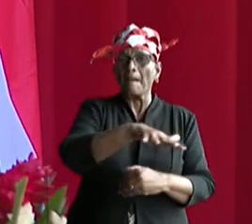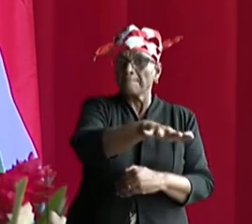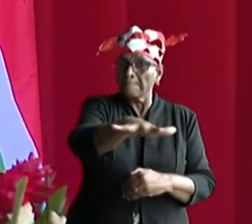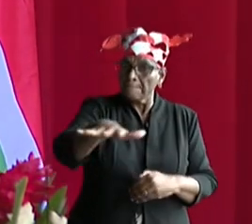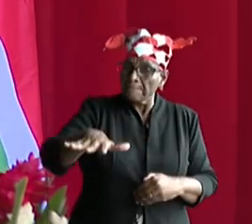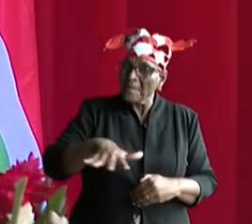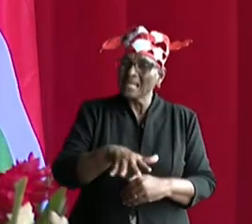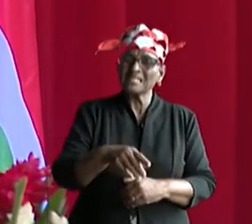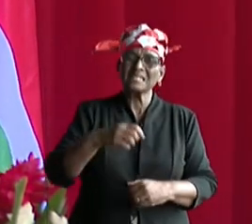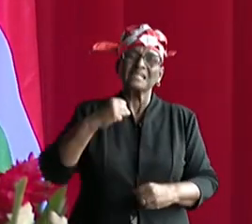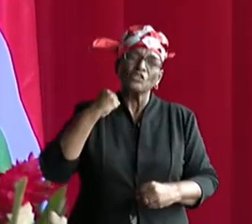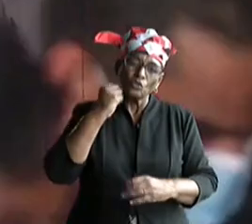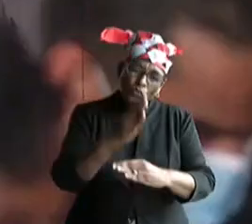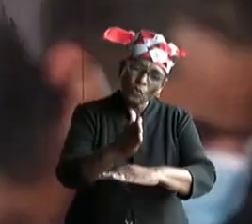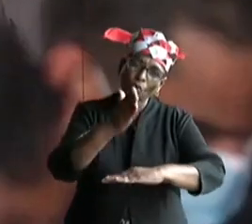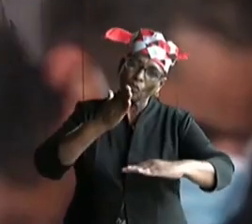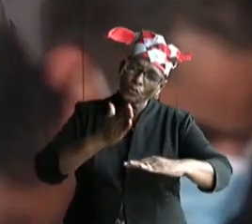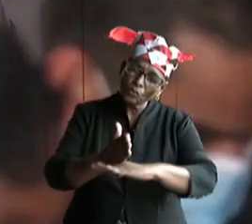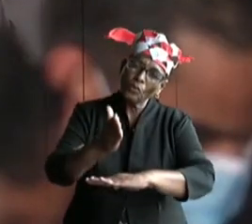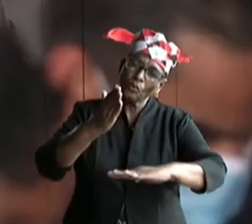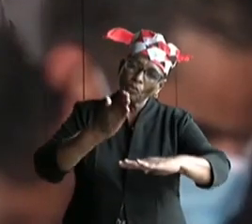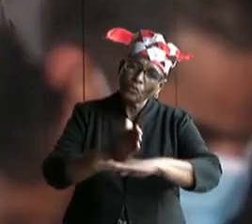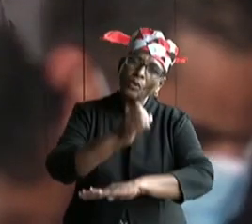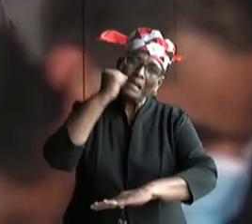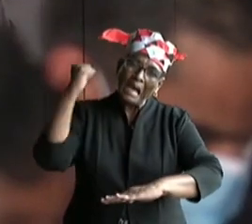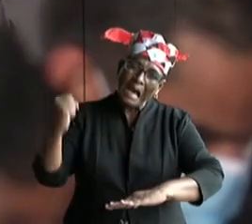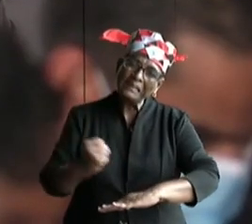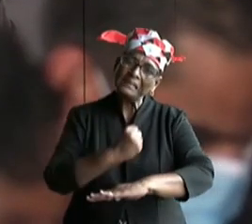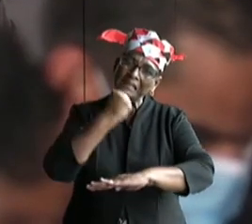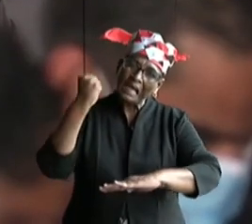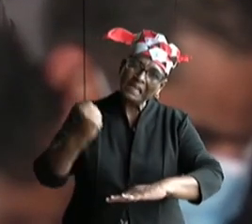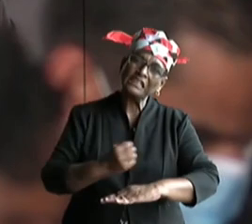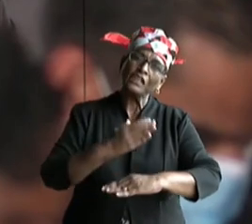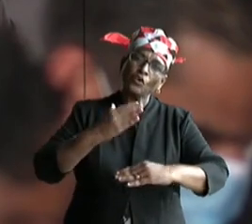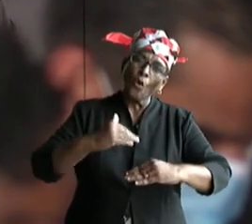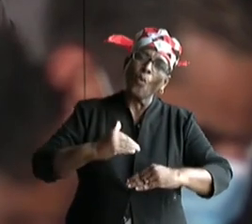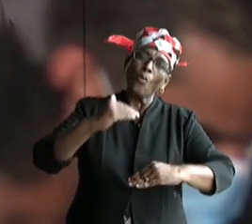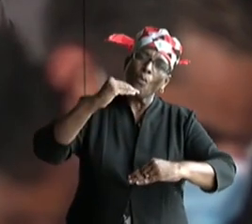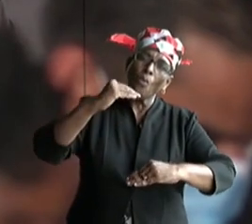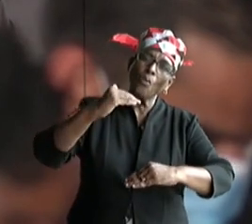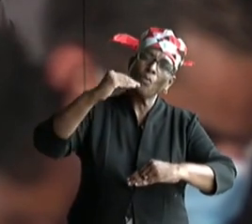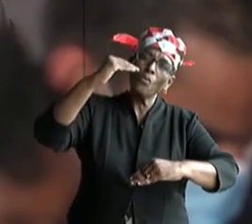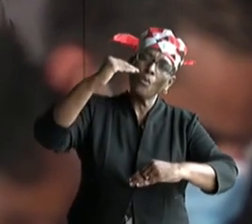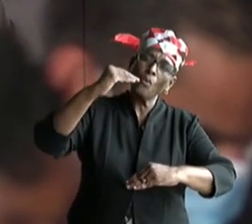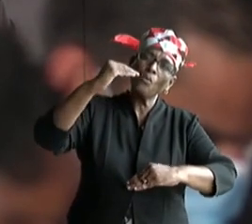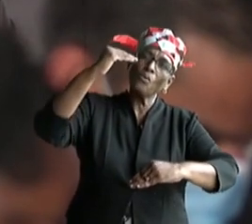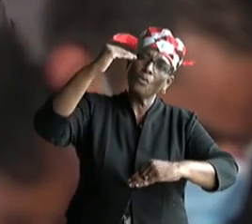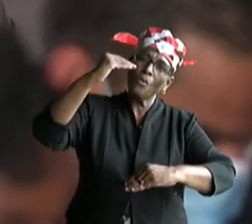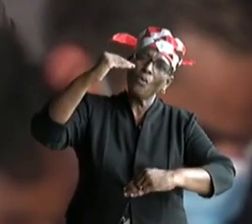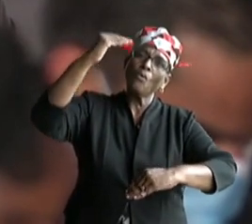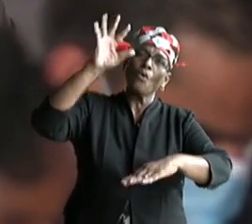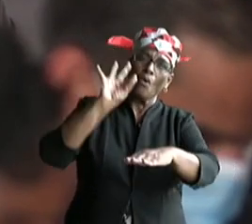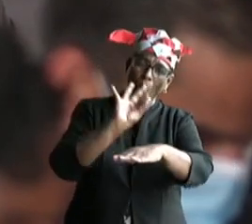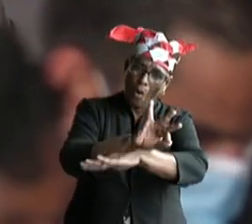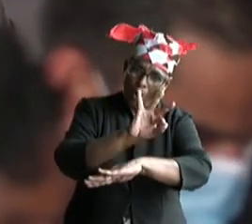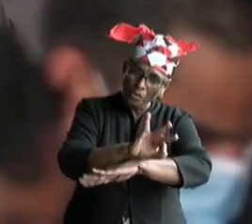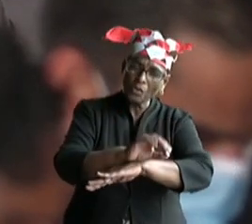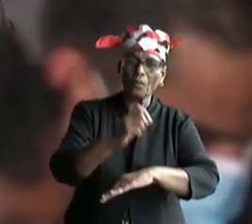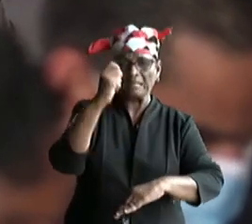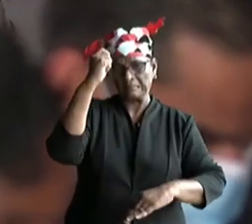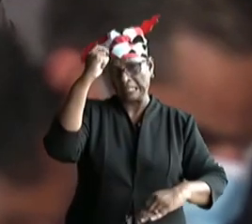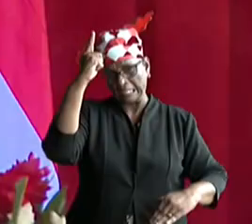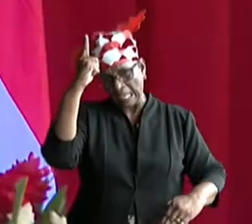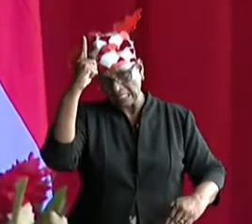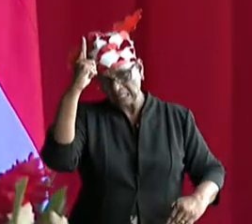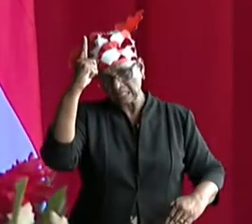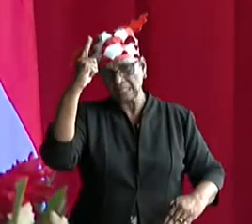zichzelf steeds en hoger laat scholen. Een gemeenschap die investeert in onderwijs en kennis. Ik roep